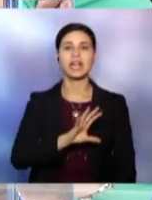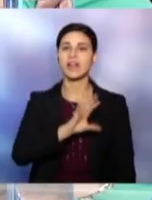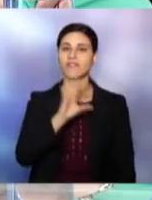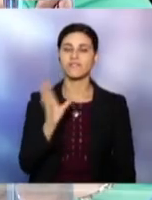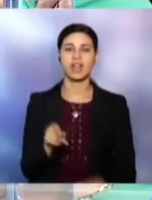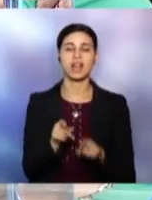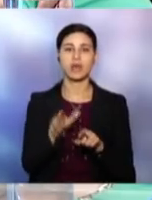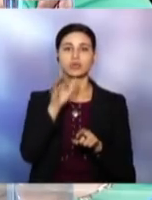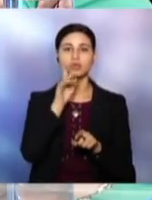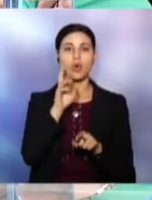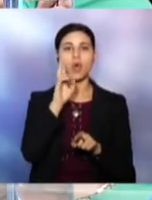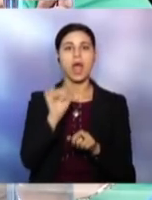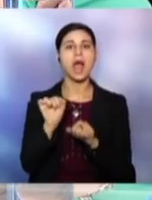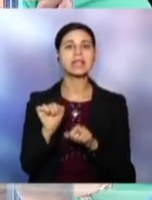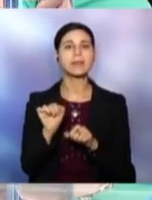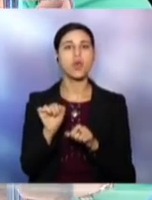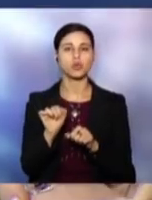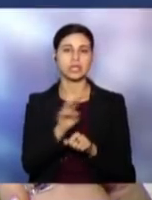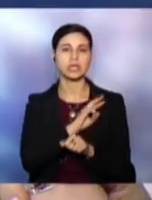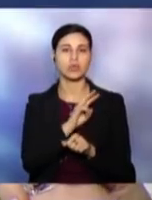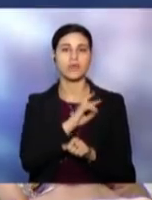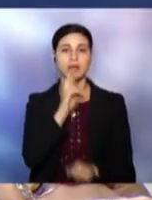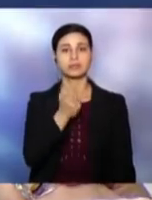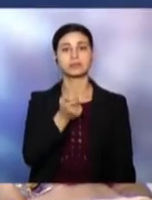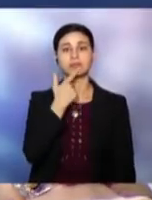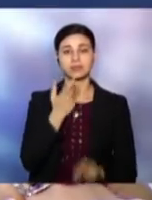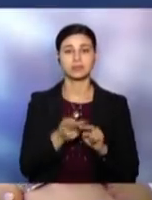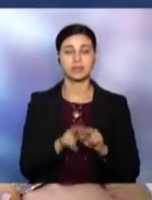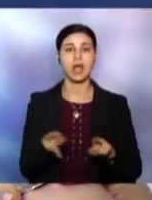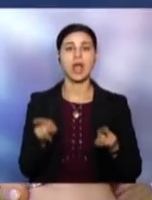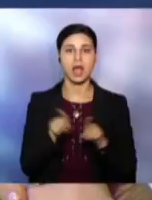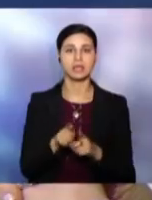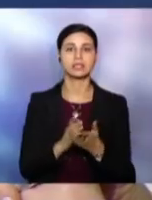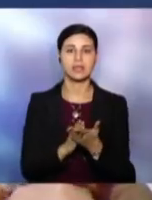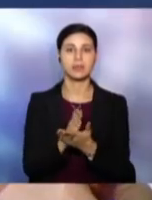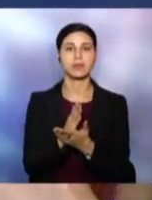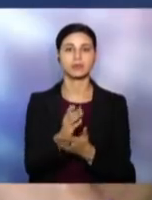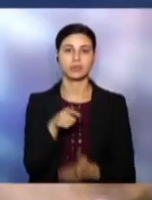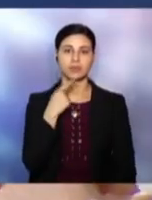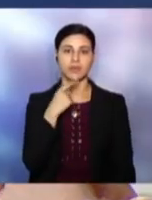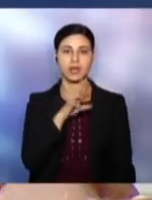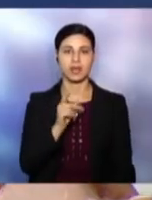შესაძლო შემთხვევაში ანტიბიოტიკების გამოყენებას, ელოდება, რომ ჩვენ სწორედ ასეთი მიმართულებით წავალთ.